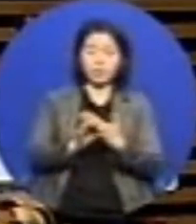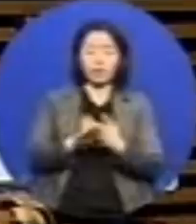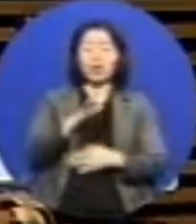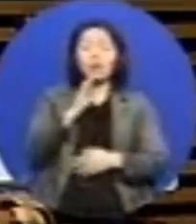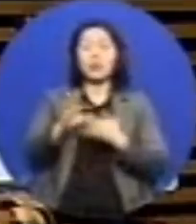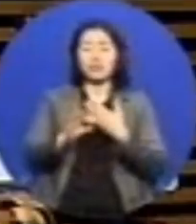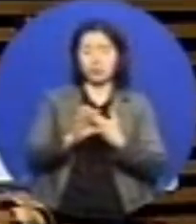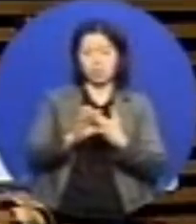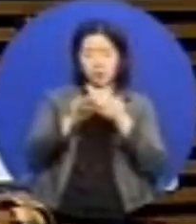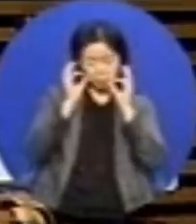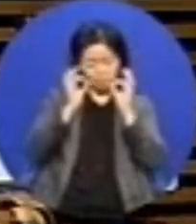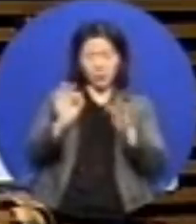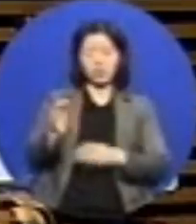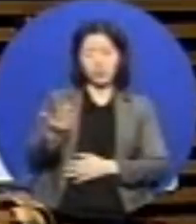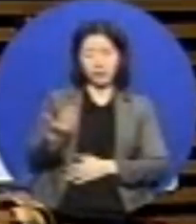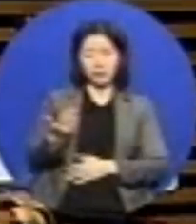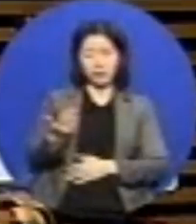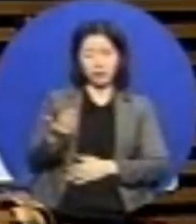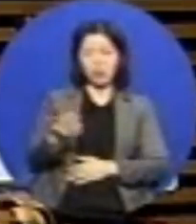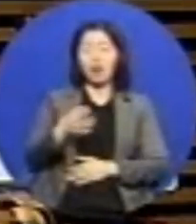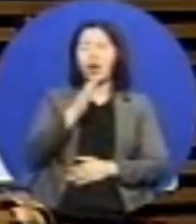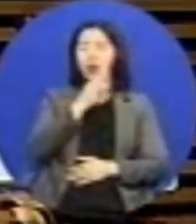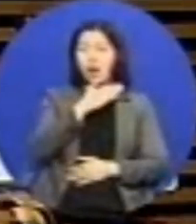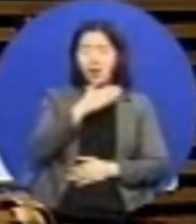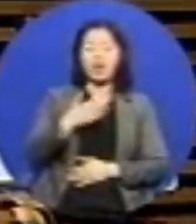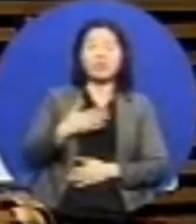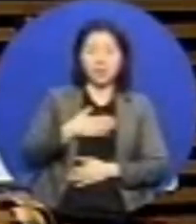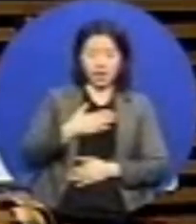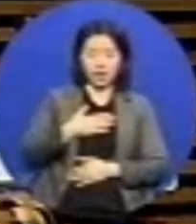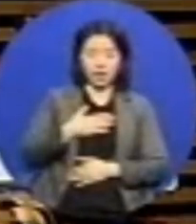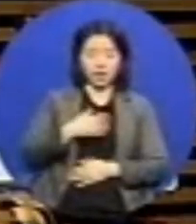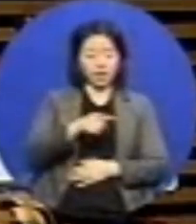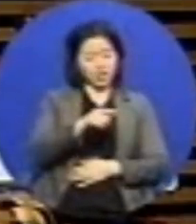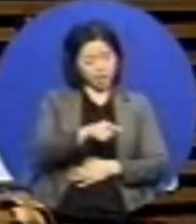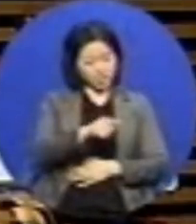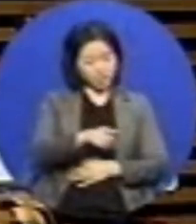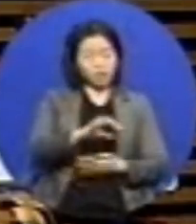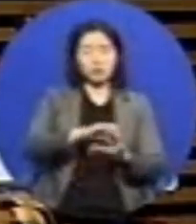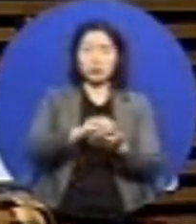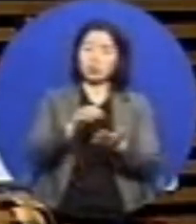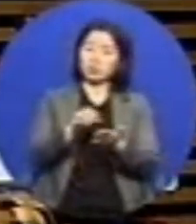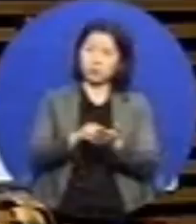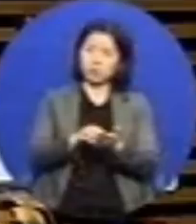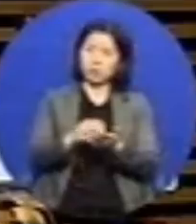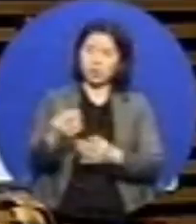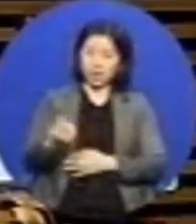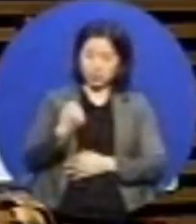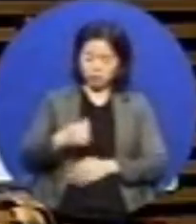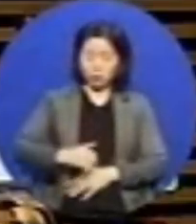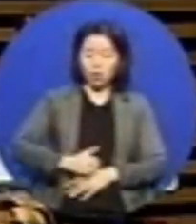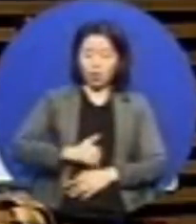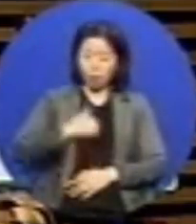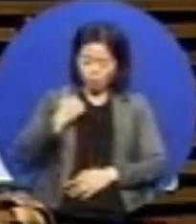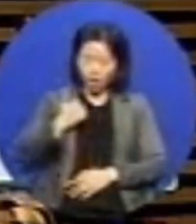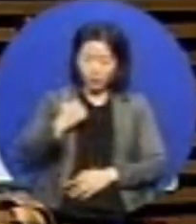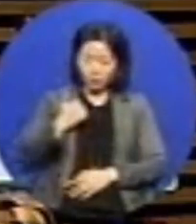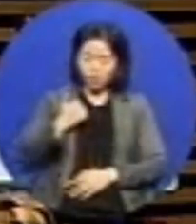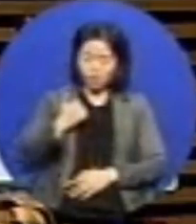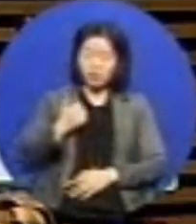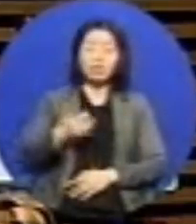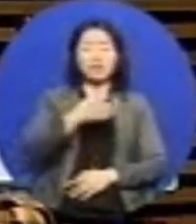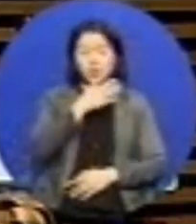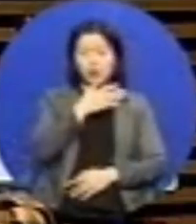여러분은 보셔야 되요 아내가 이런 정도 쯤으로 화를 낼 수밖에 없는